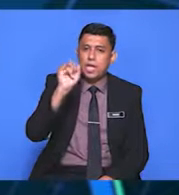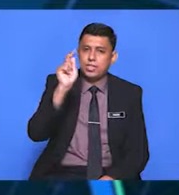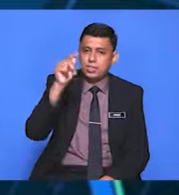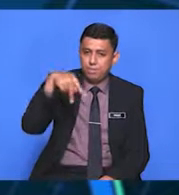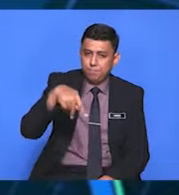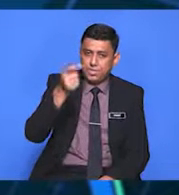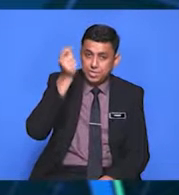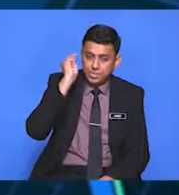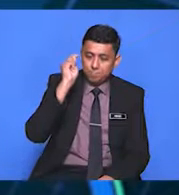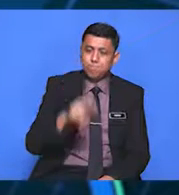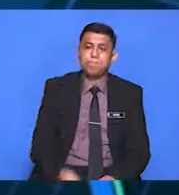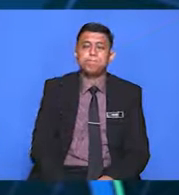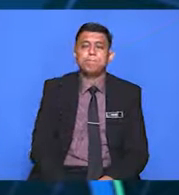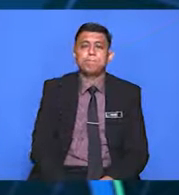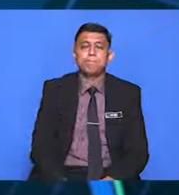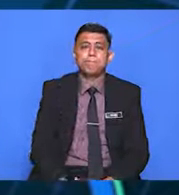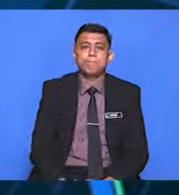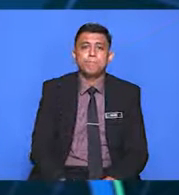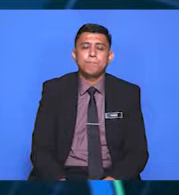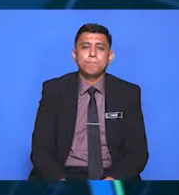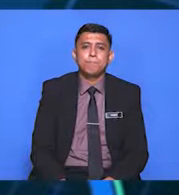tarikan permintaan.